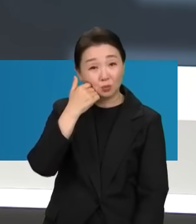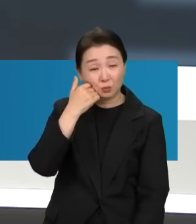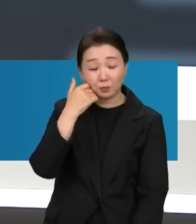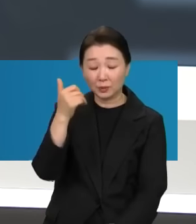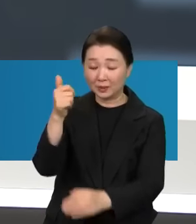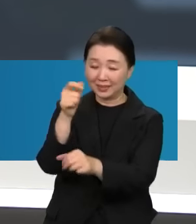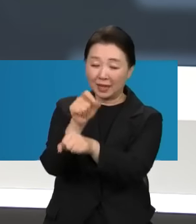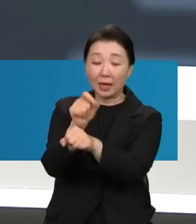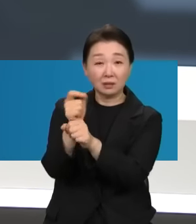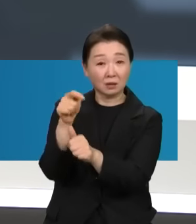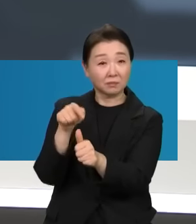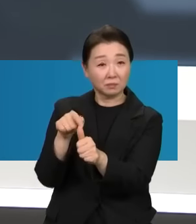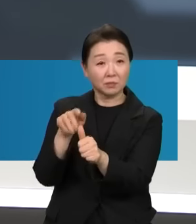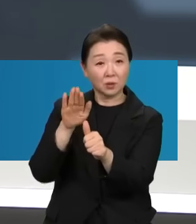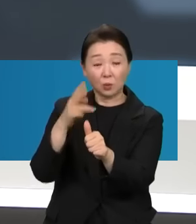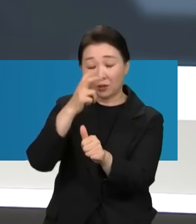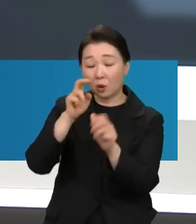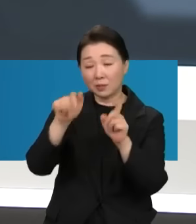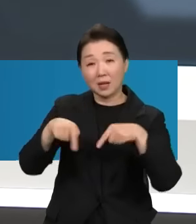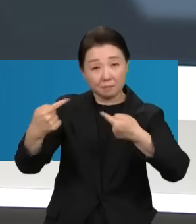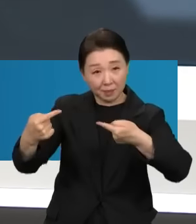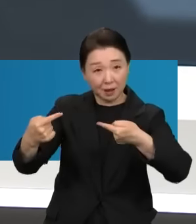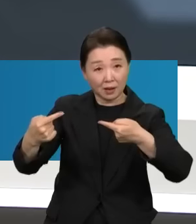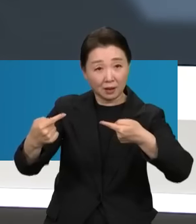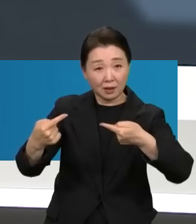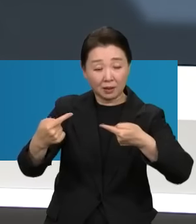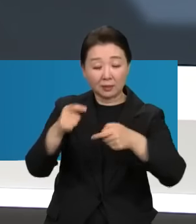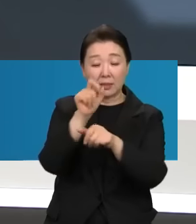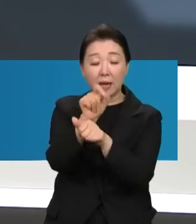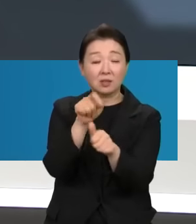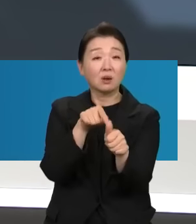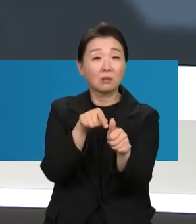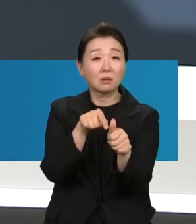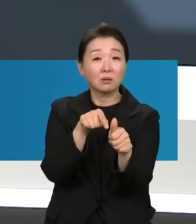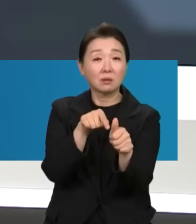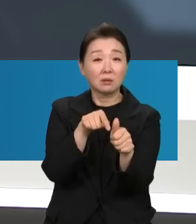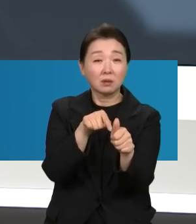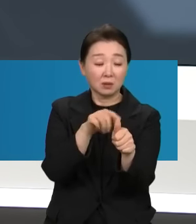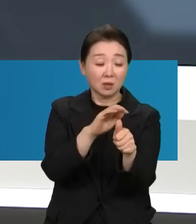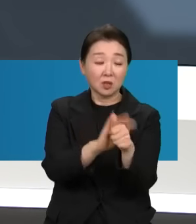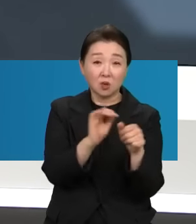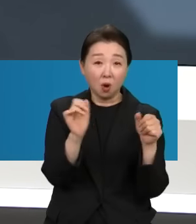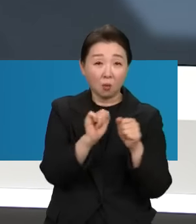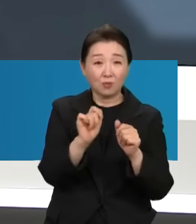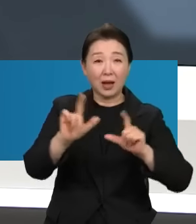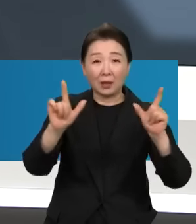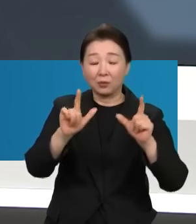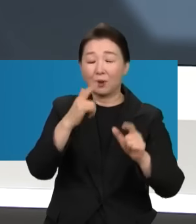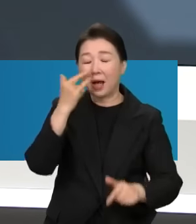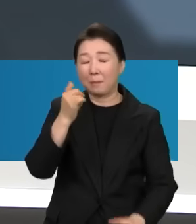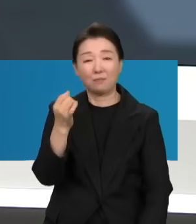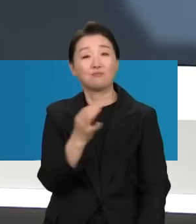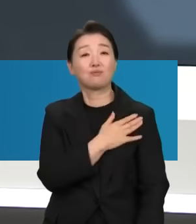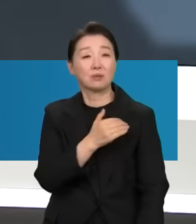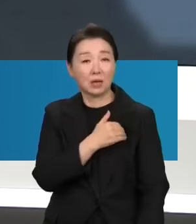행정관이 오늘 검찰에 소환됐습니다. 이 행정관, 경북 안동의 재력가인 아버지가 명 씨에게 1억 원을